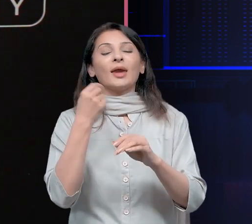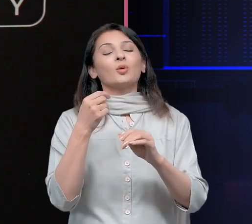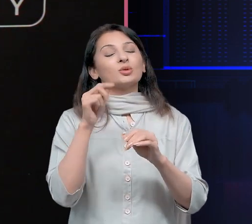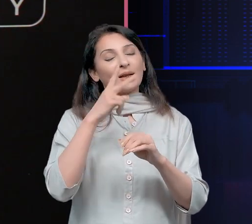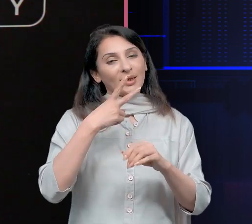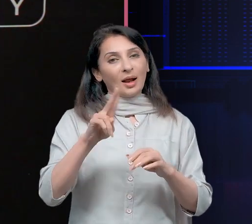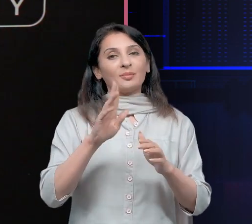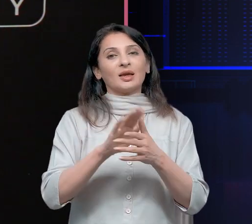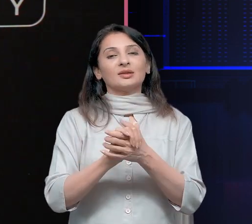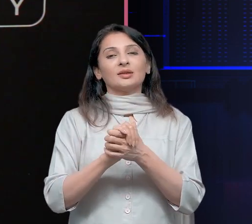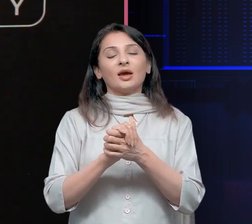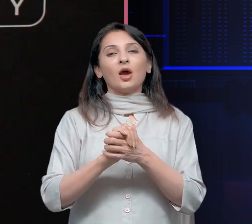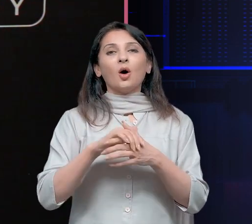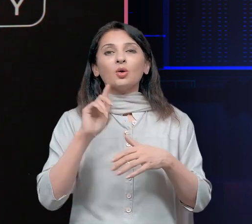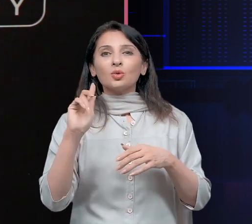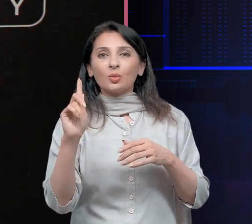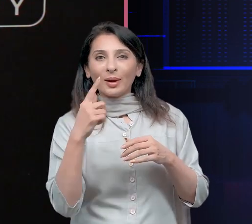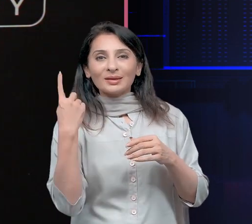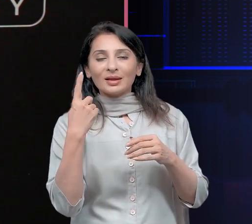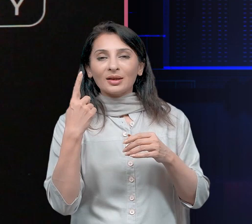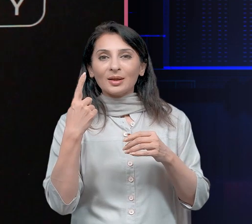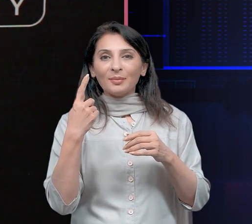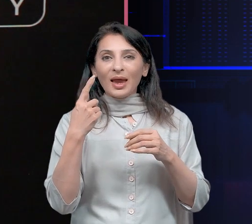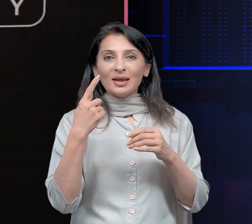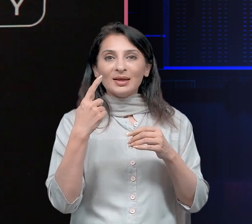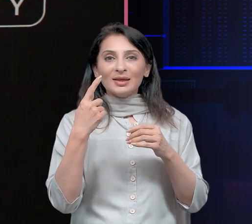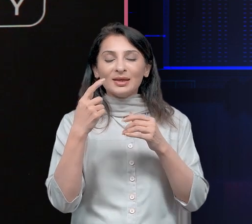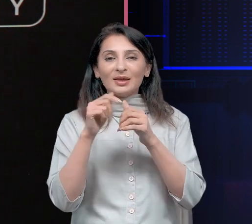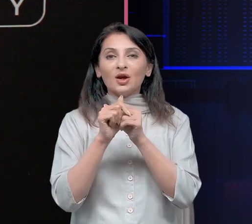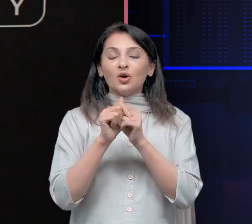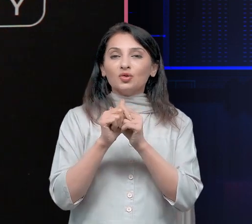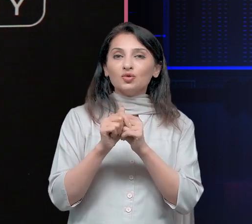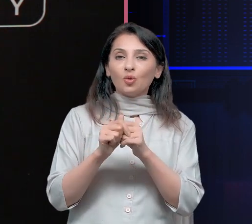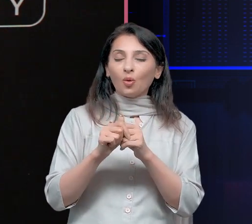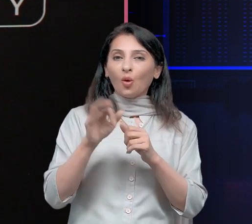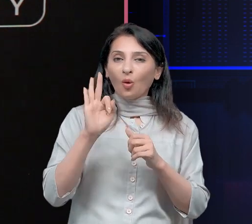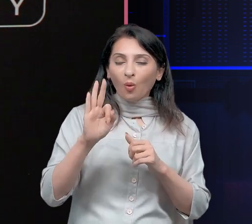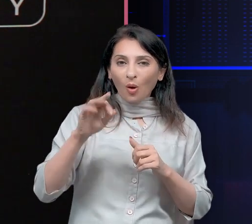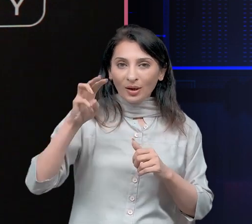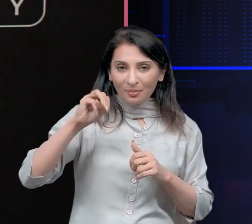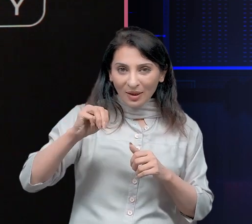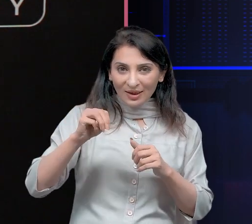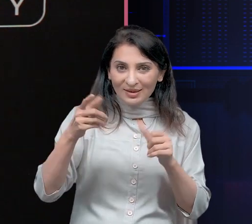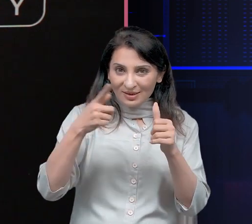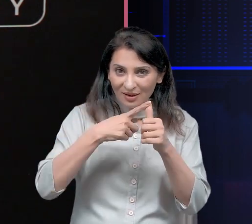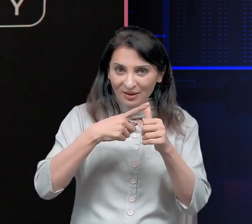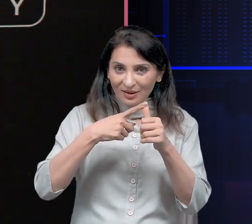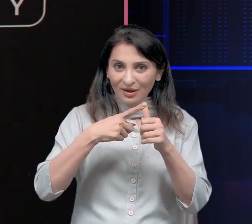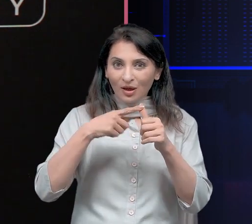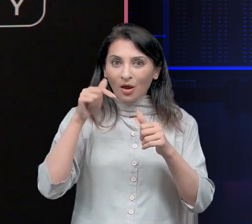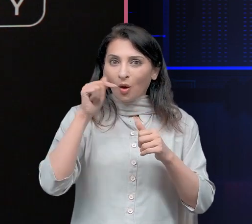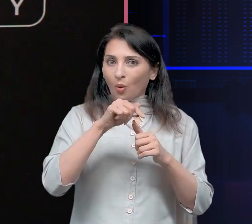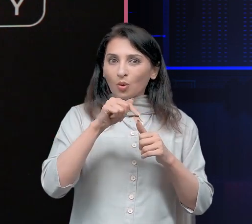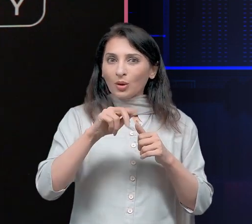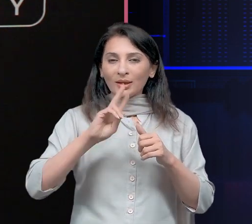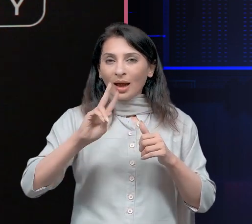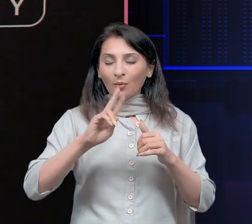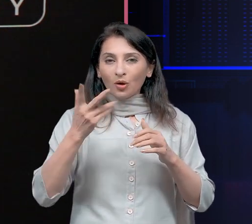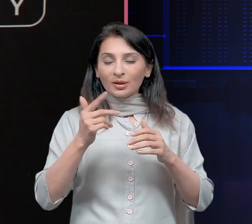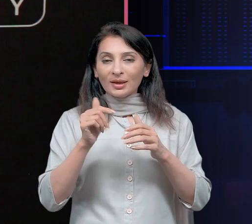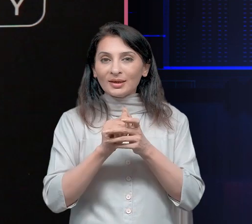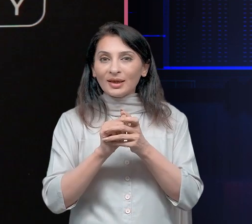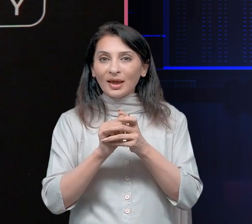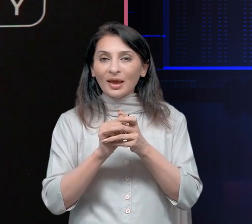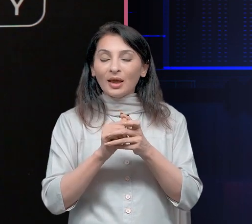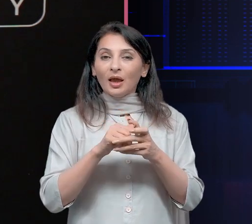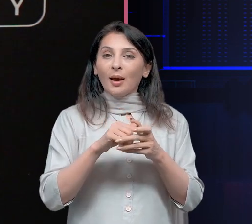फॉरेन मिनिस्टर थी तहमीना जंजुआ, उन्होंने कहा था चाइना के विज़िट में कि नो, शी जिनपिंग इज़ रॉन्ग, इट्स नॉट जस्ट आयरन ब्रदर्स, इट